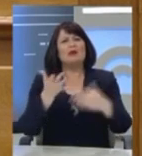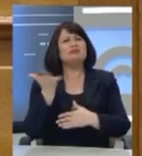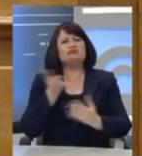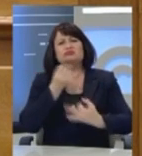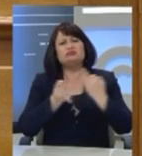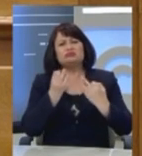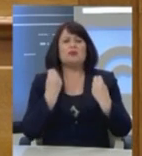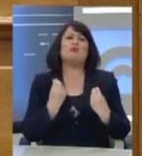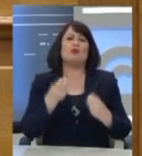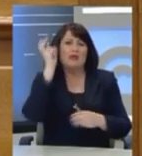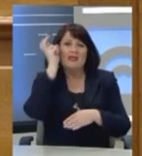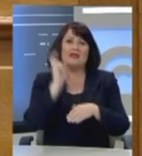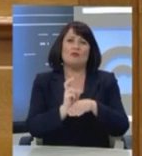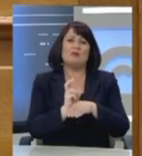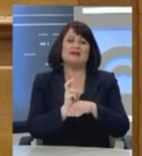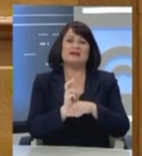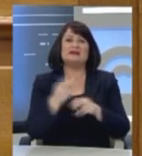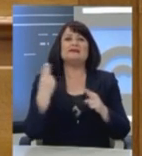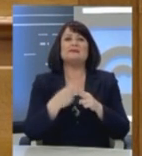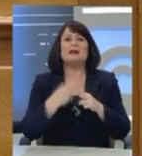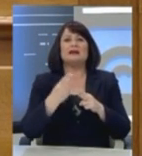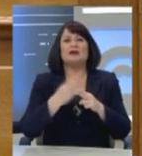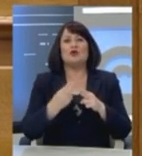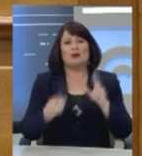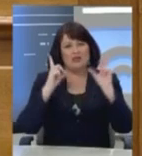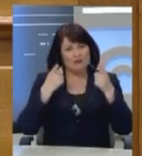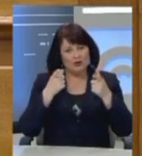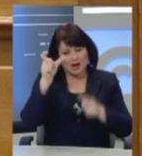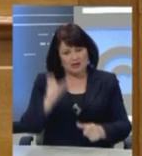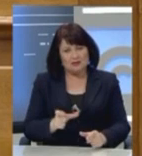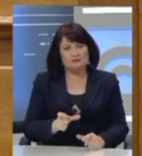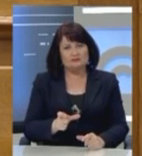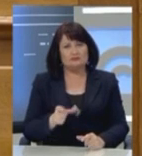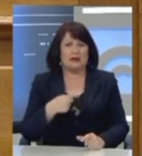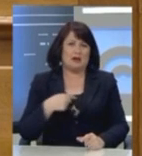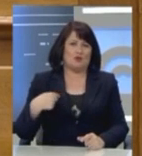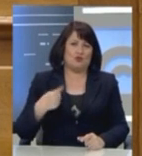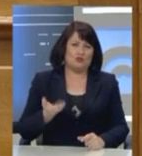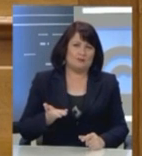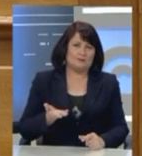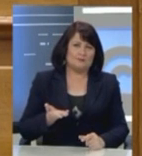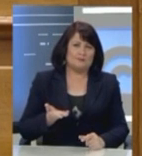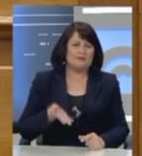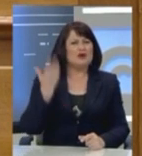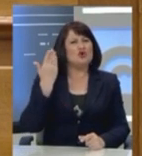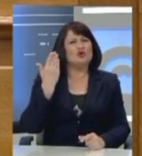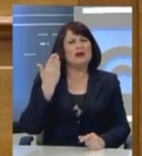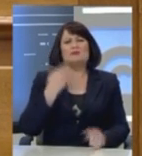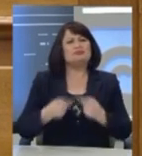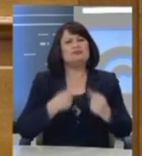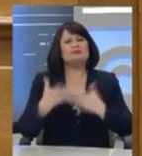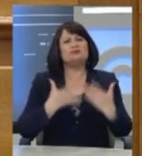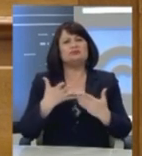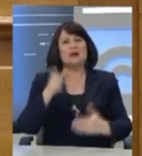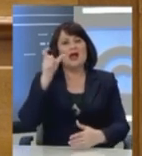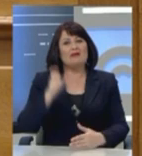Θα τον θυμόμαστε ως ένα σημαντικό ηγέτη της παράταξής του, που παρά τη μεγάλη ένταση της εποχής